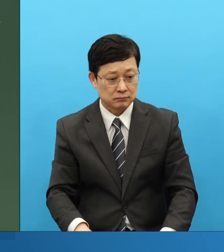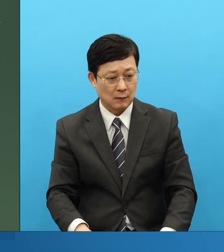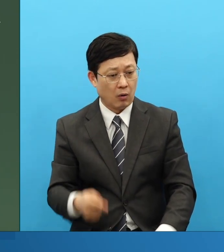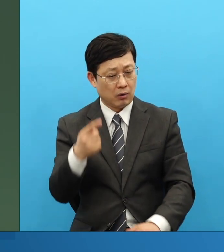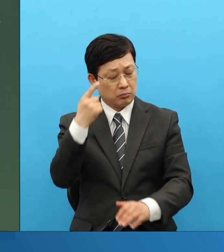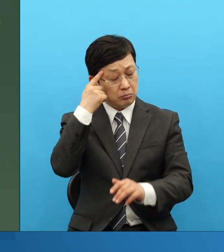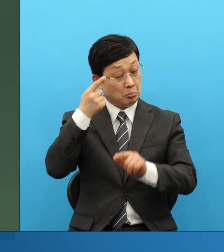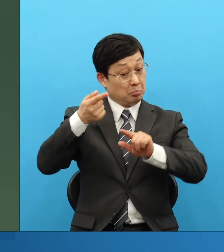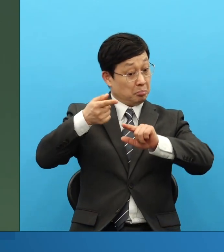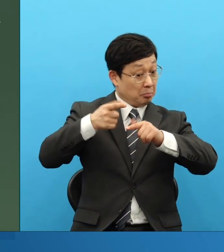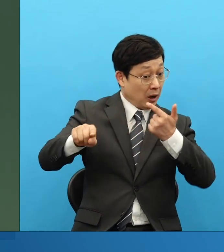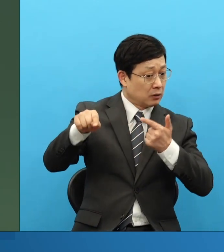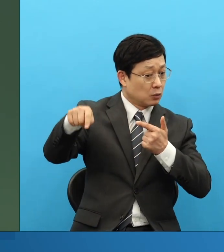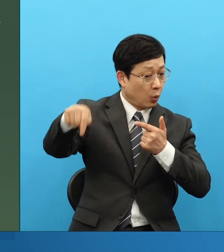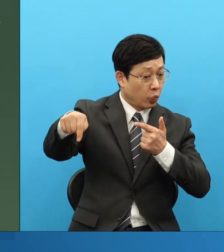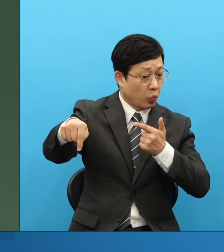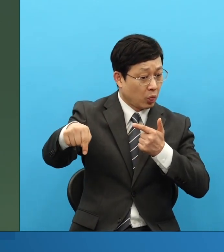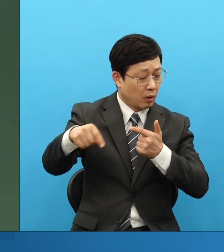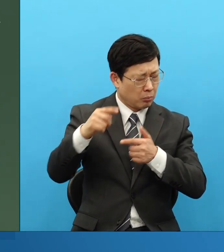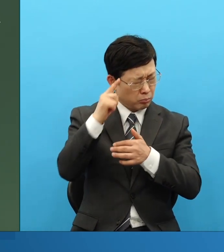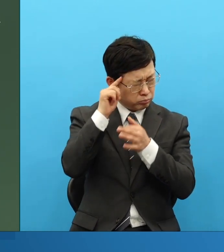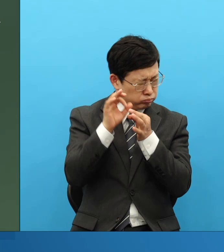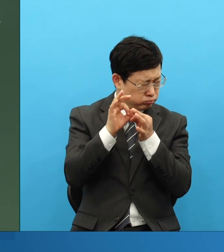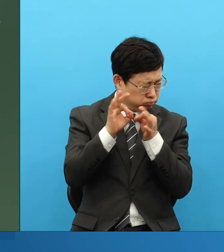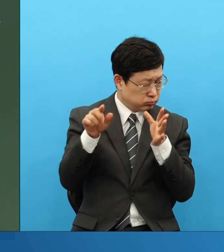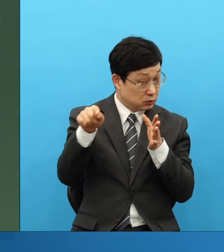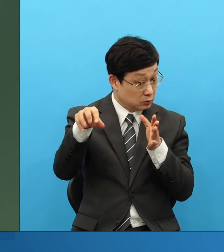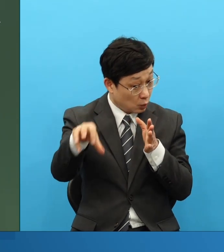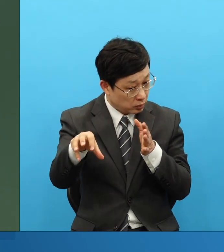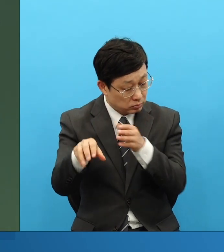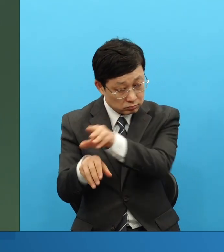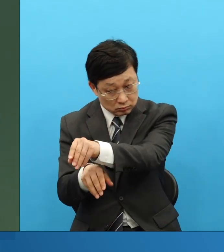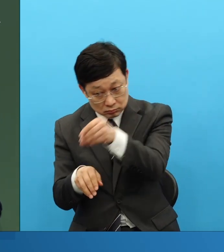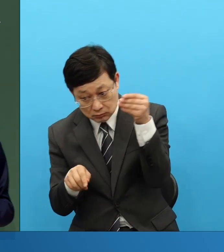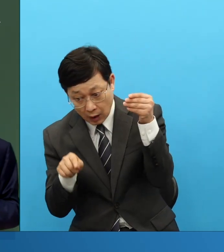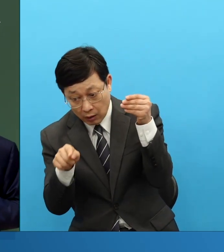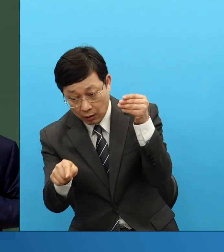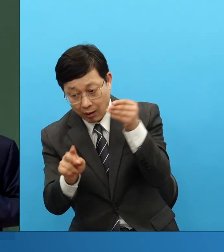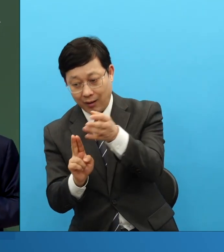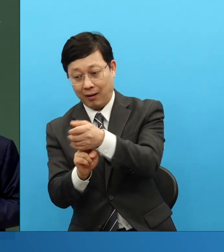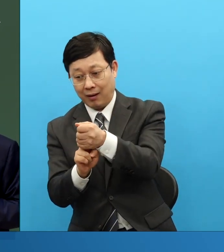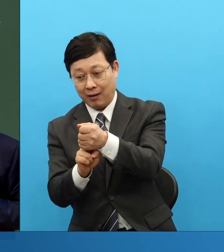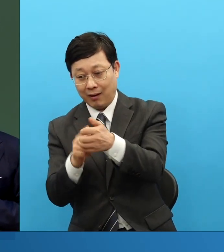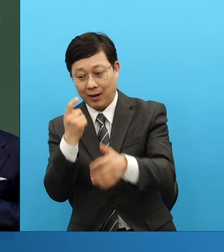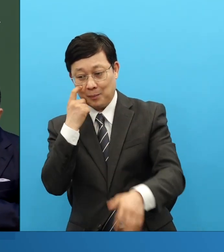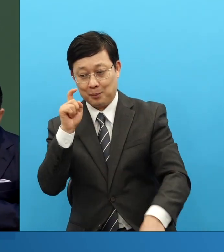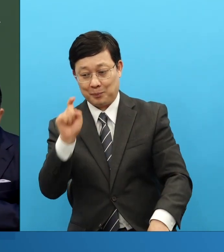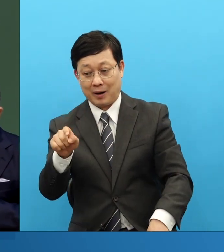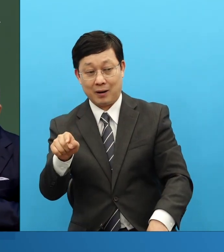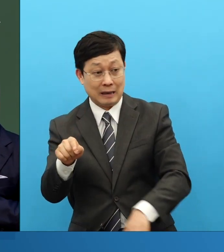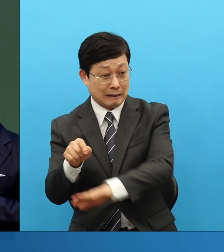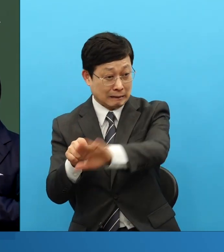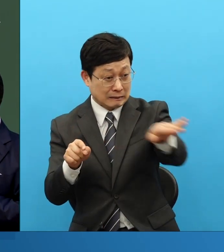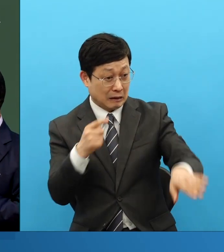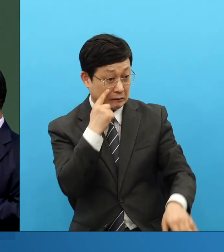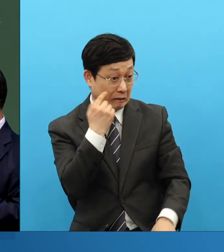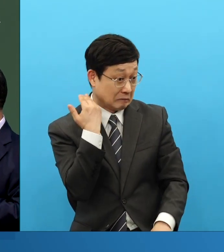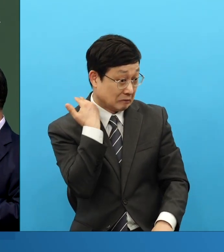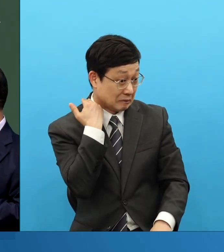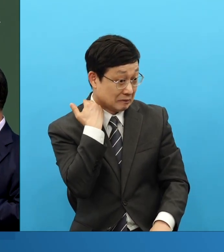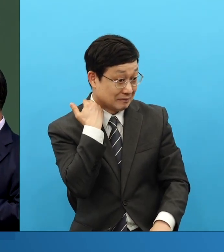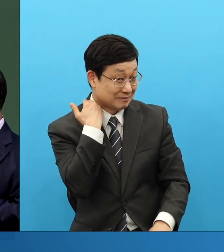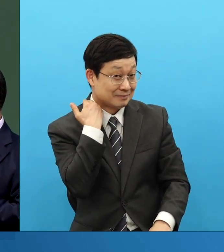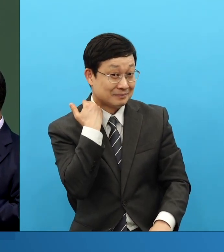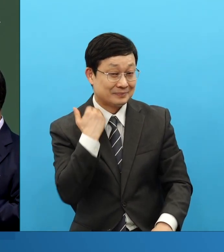side. 꼭 기억해야 되죠. And so remember this. 또 많은 사람들은